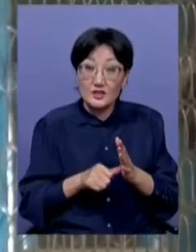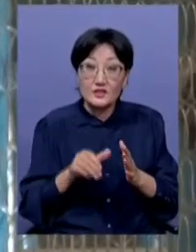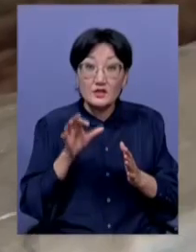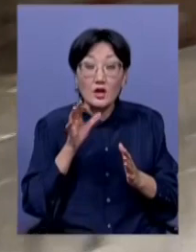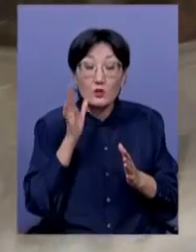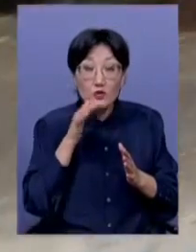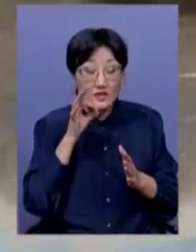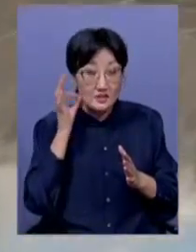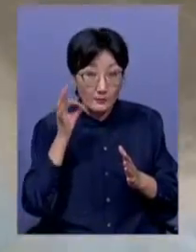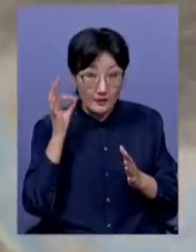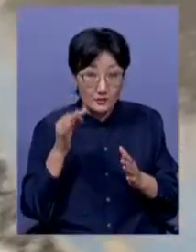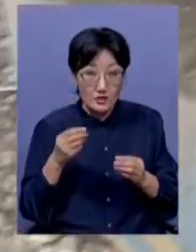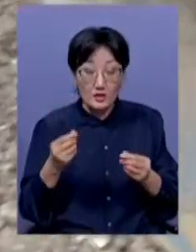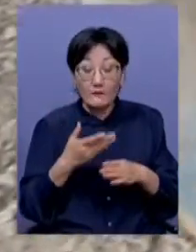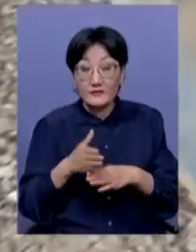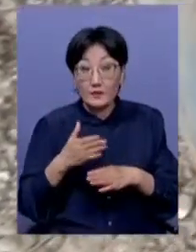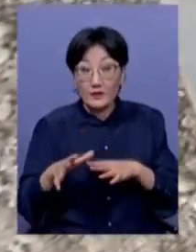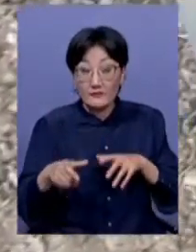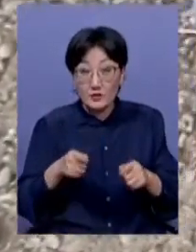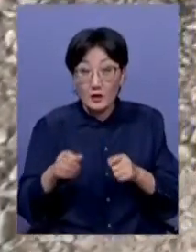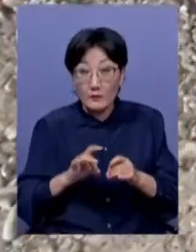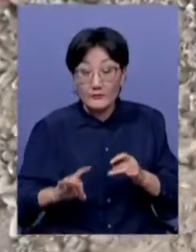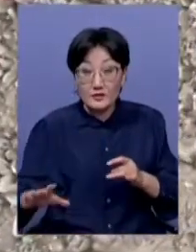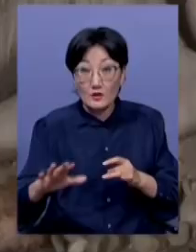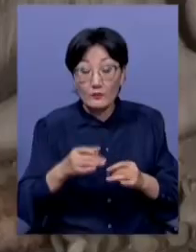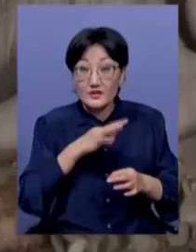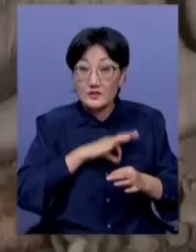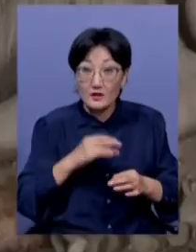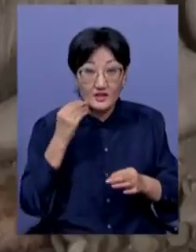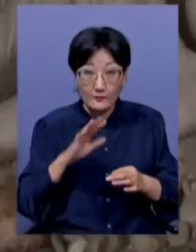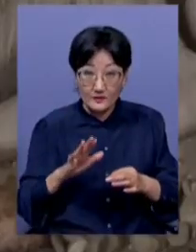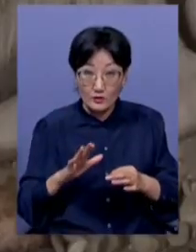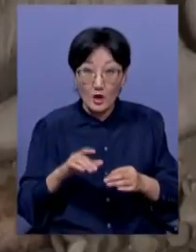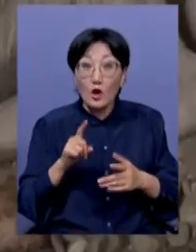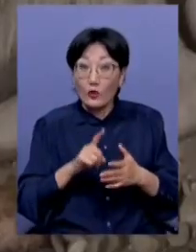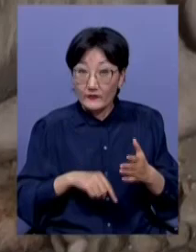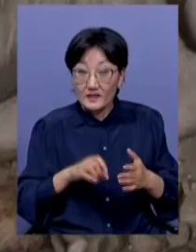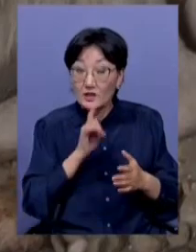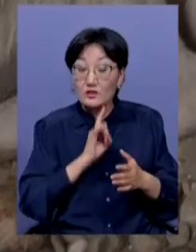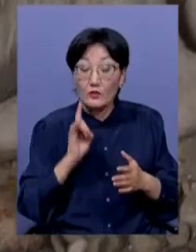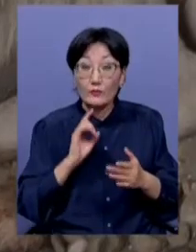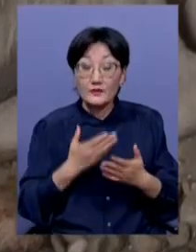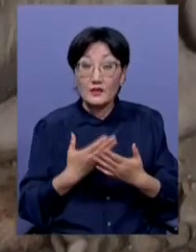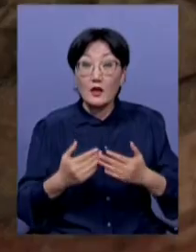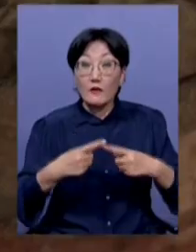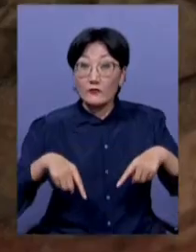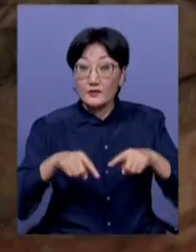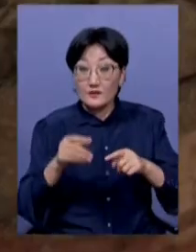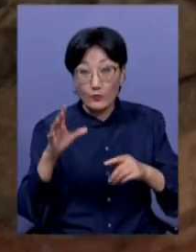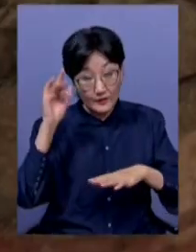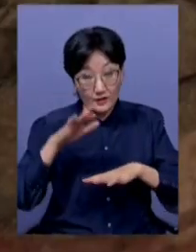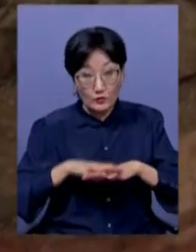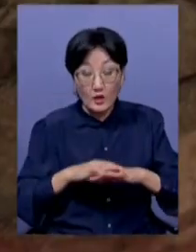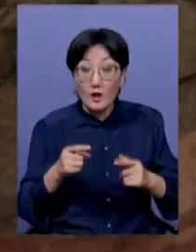собак. Другими словами, средства, выделенные властями региона, используются неэффективно, уверена она. К примеру, вот это помещение акимат